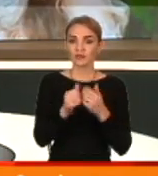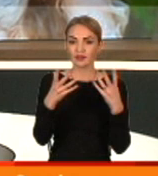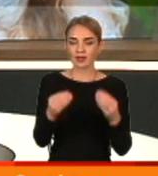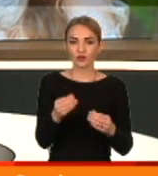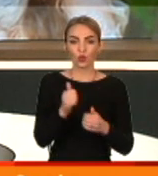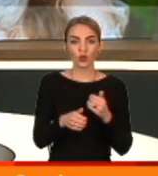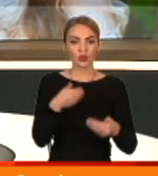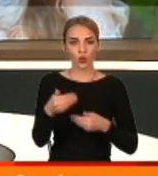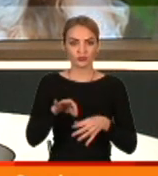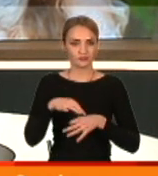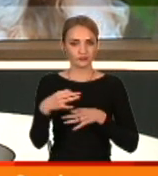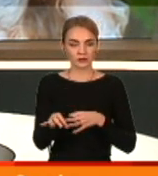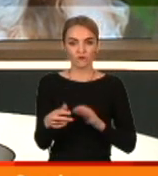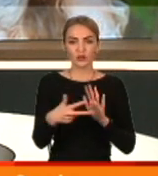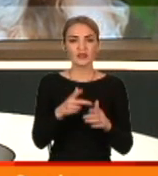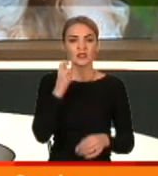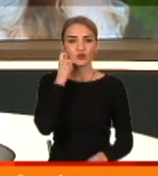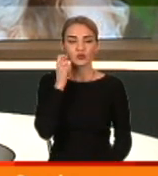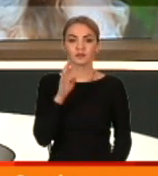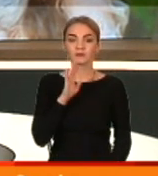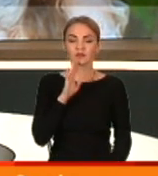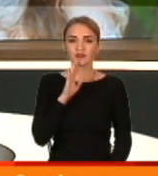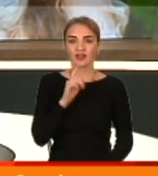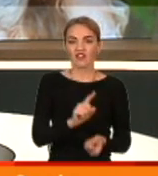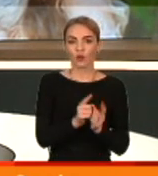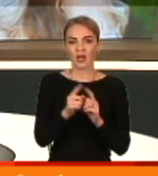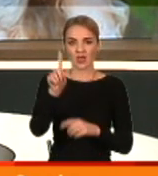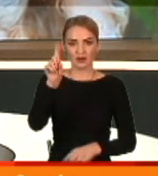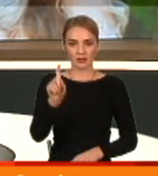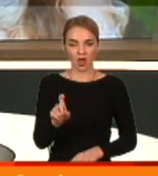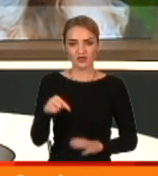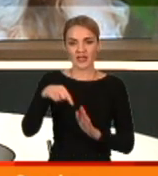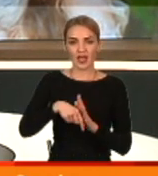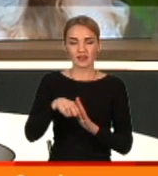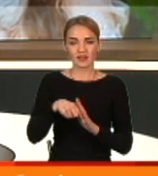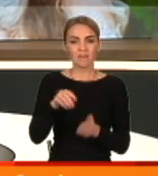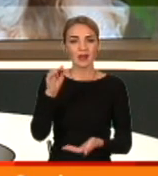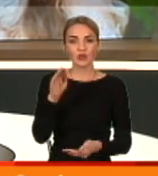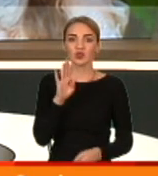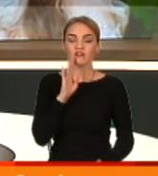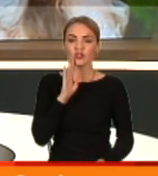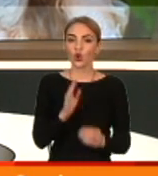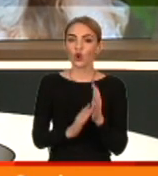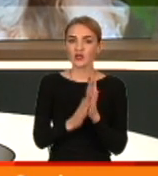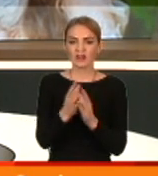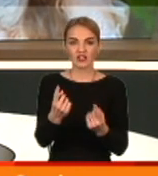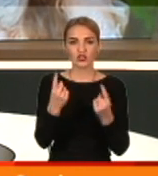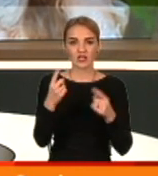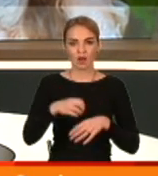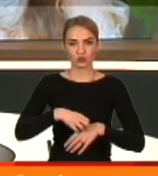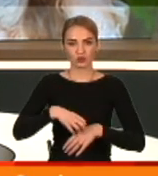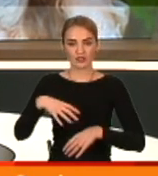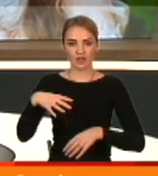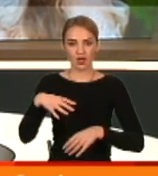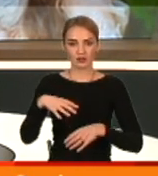кожен крок дедалі болючіший. У восьмирічної Гани прогресує деформація хребта. Всередині маленької дівчинки росте величезна пухлина. Вона